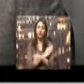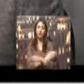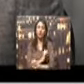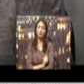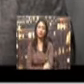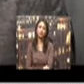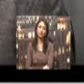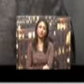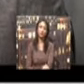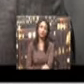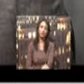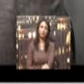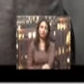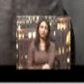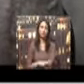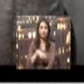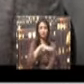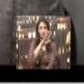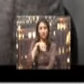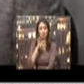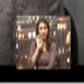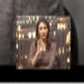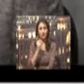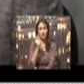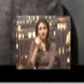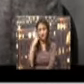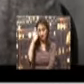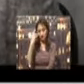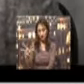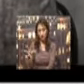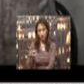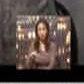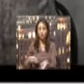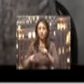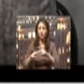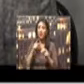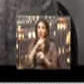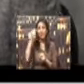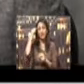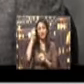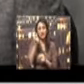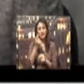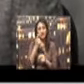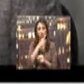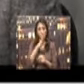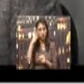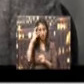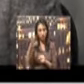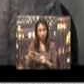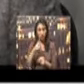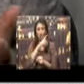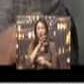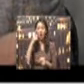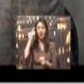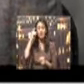الكلام بطريقه واضحه، في ناس ما بقاش مطمن انه يدفع الفلوس بتاعته في صوره تبرعات. يعني يجي له انطباع ان الفلوس دي بتروح في حاجه